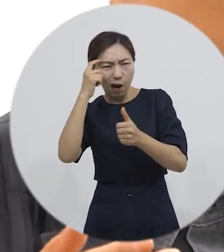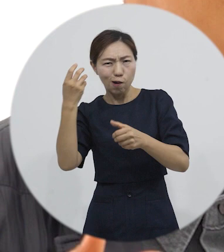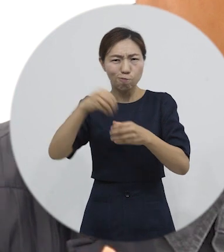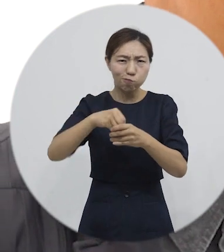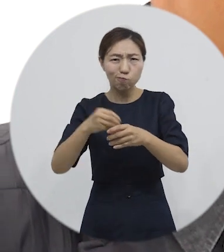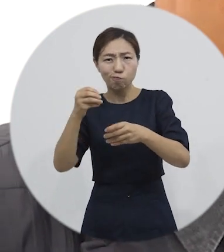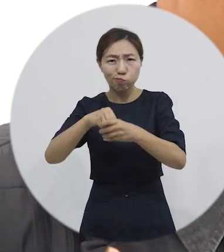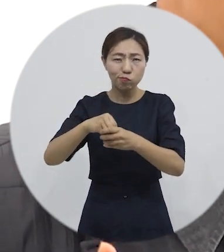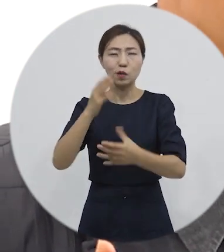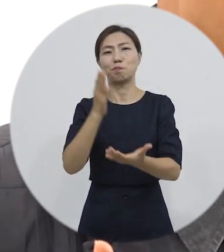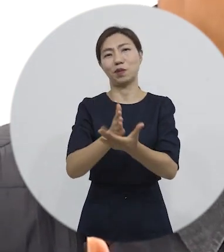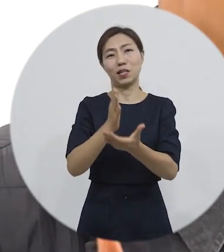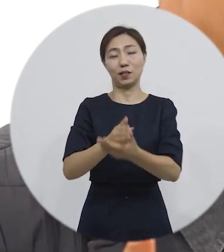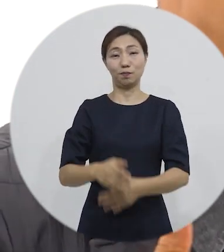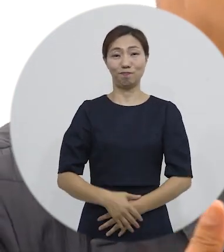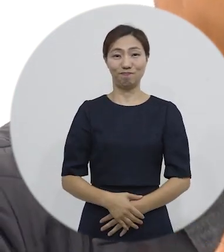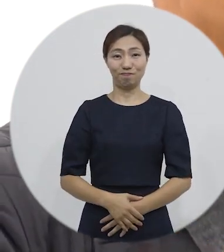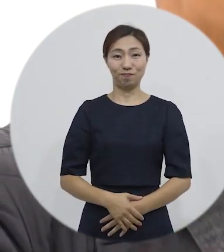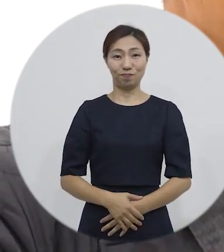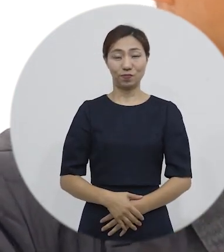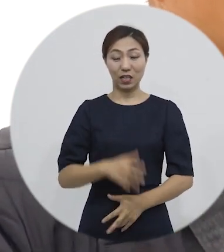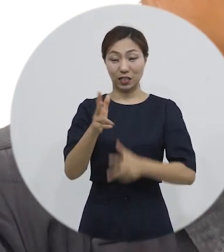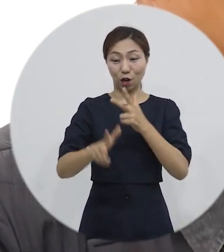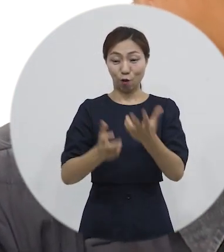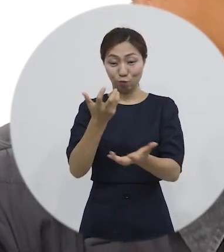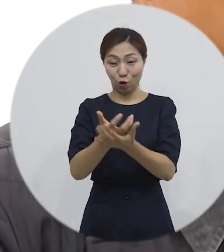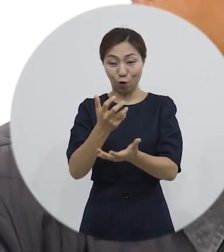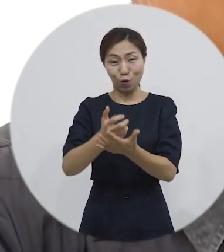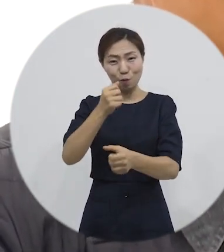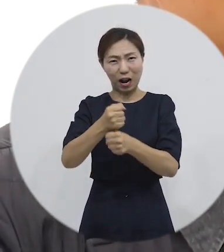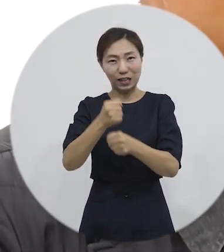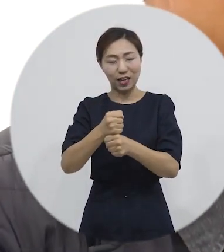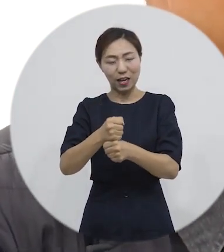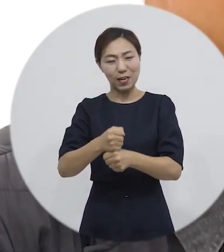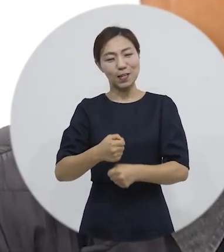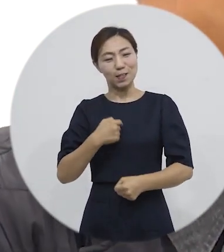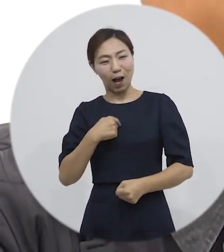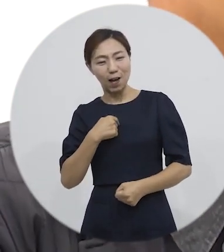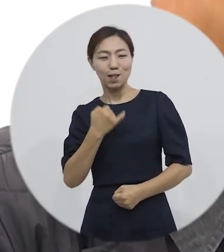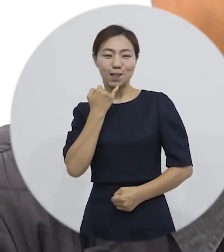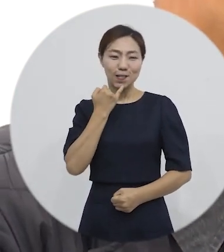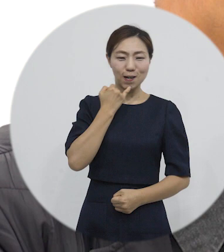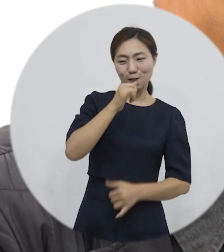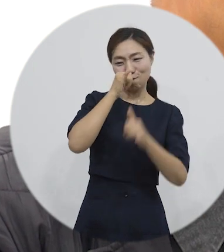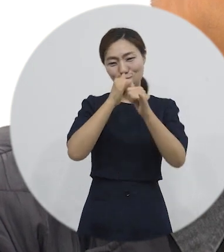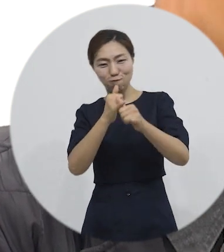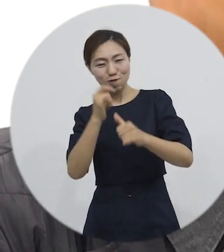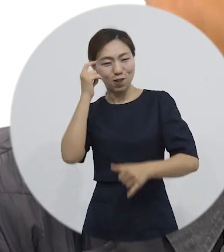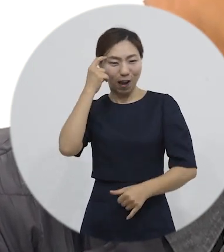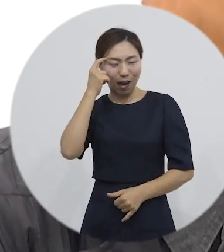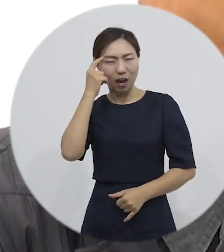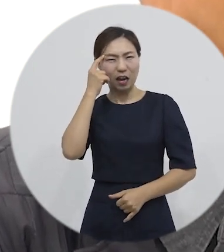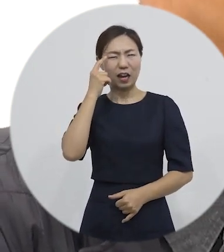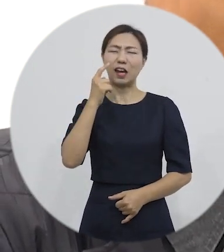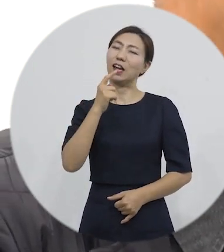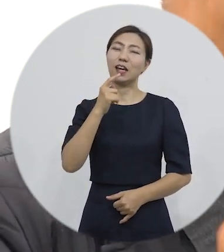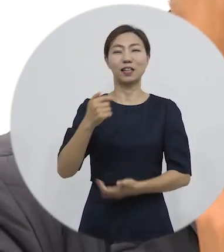그게 사업을 제안할 때 마음의 위안은 되셔도요, 그게 심사 과정에서는 별로 도움이 되지 않습니다.